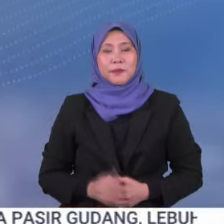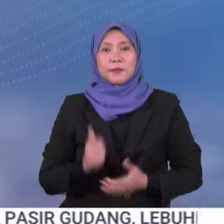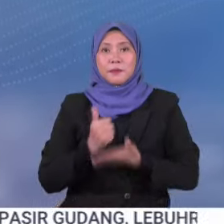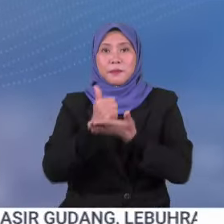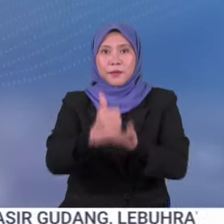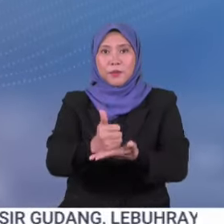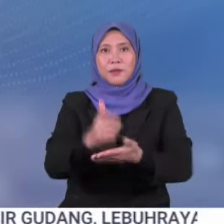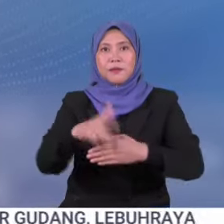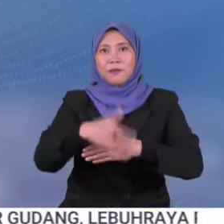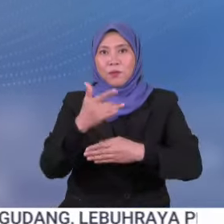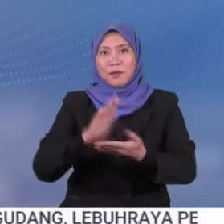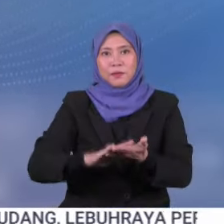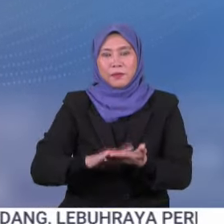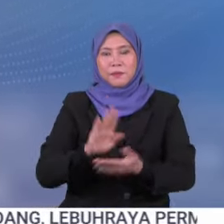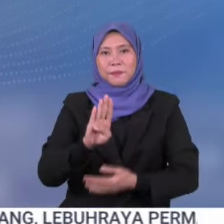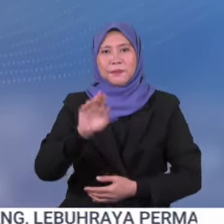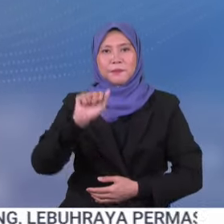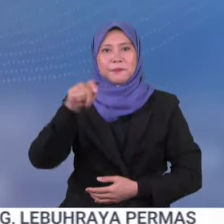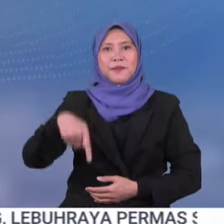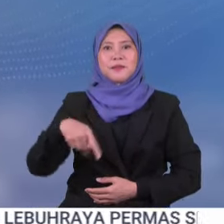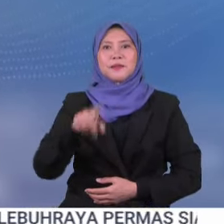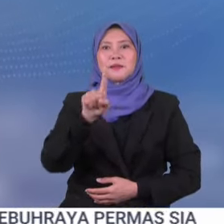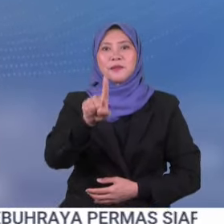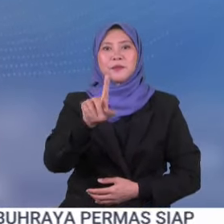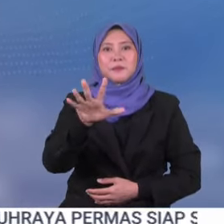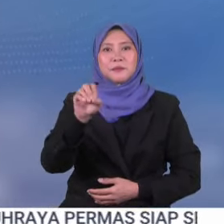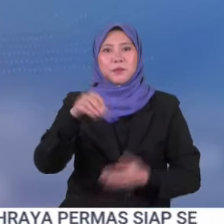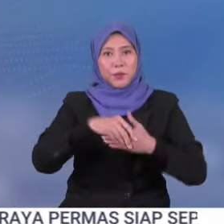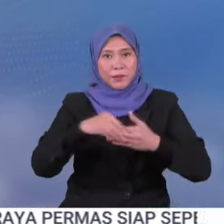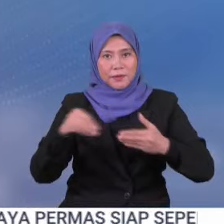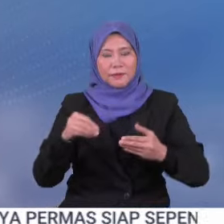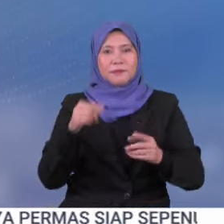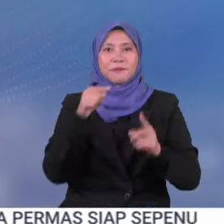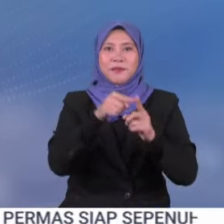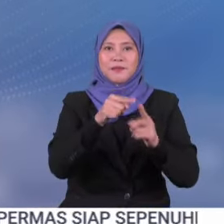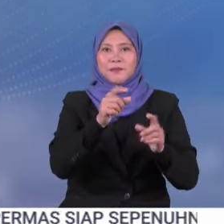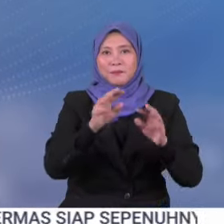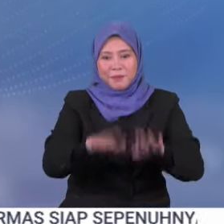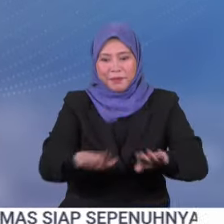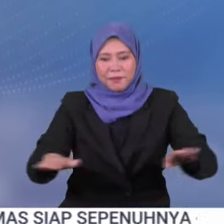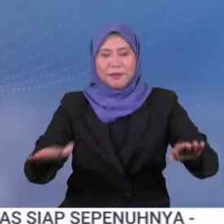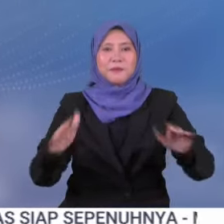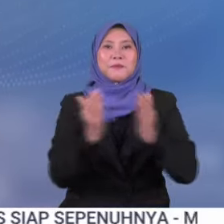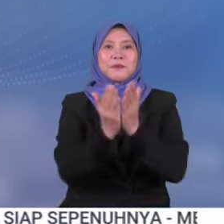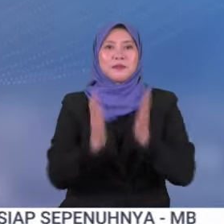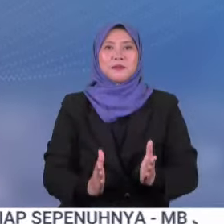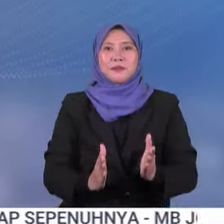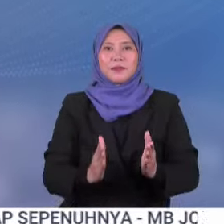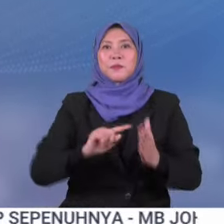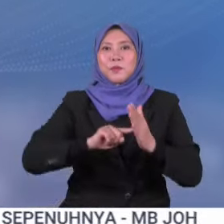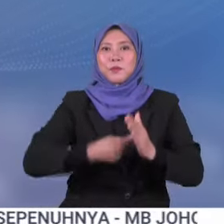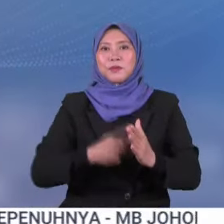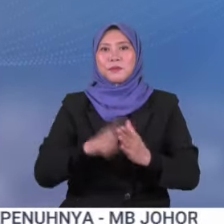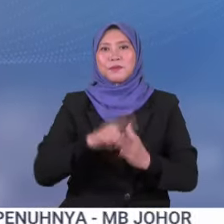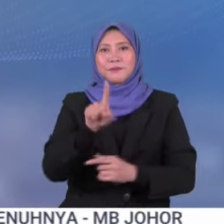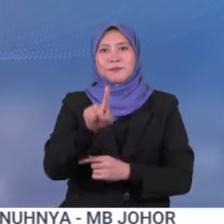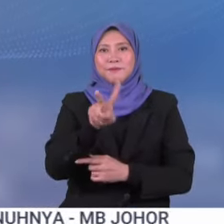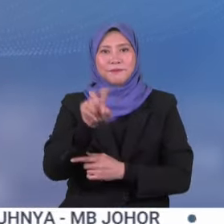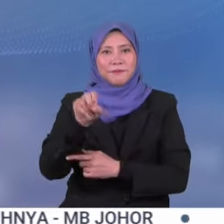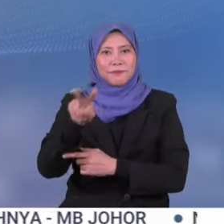bantuan awal persekolahan BAP sebanyak rm150 kepada setiap murid akan disalurkan bermula Januari